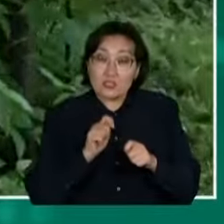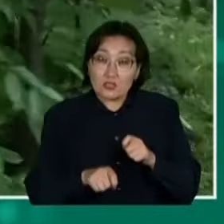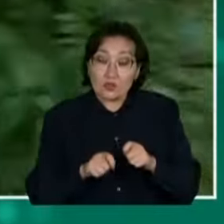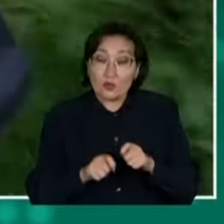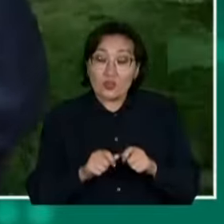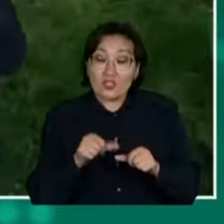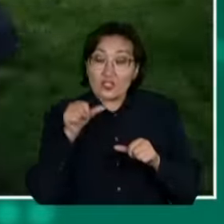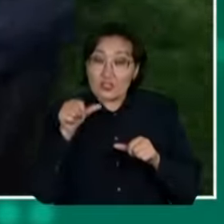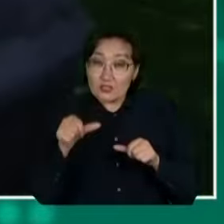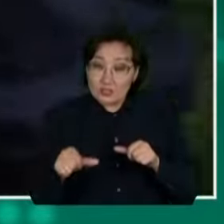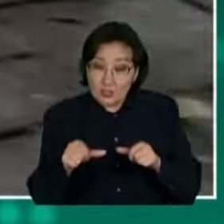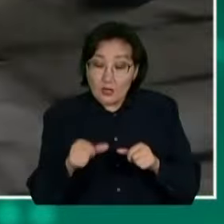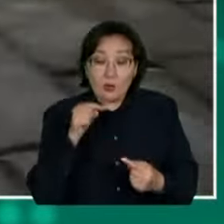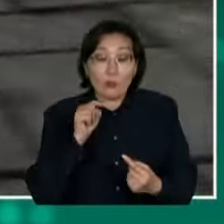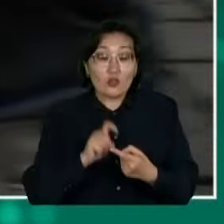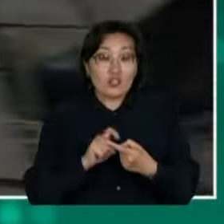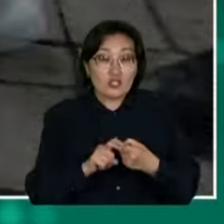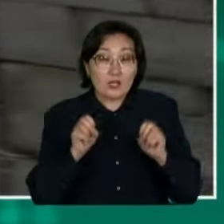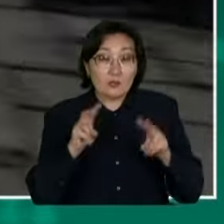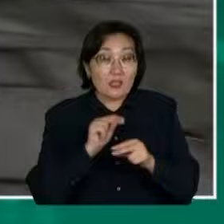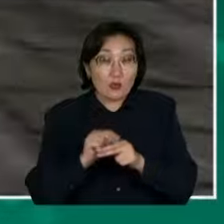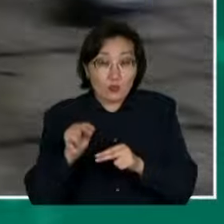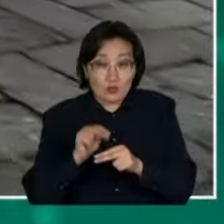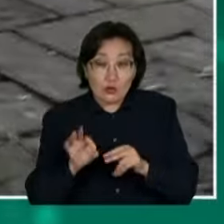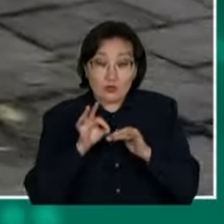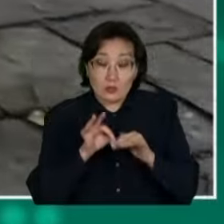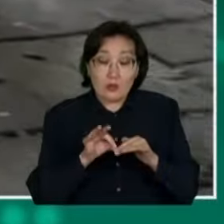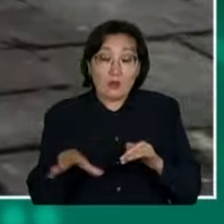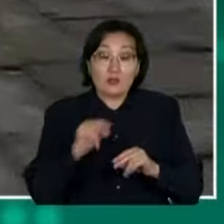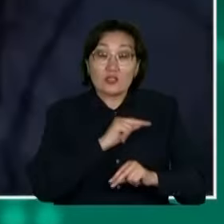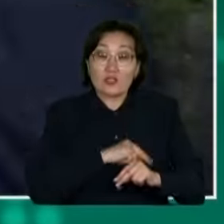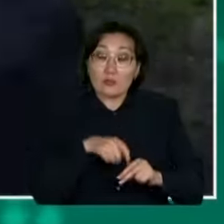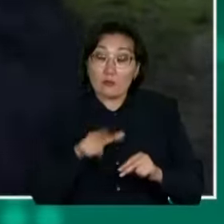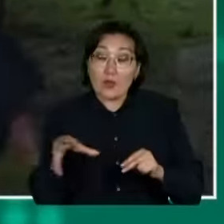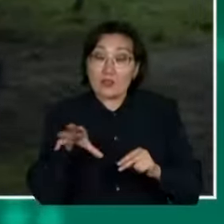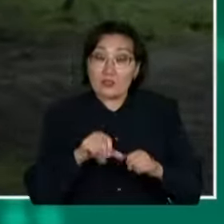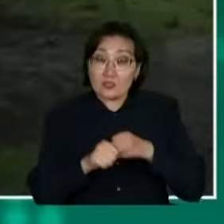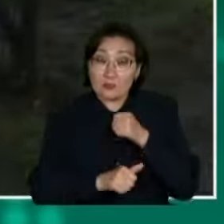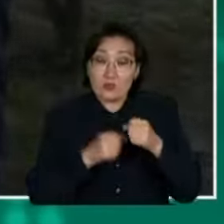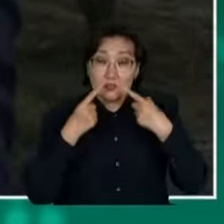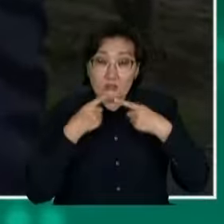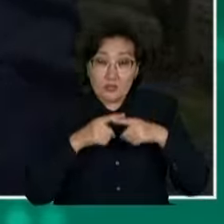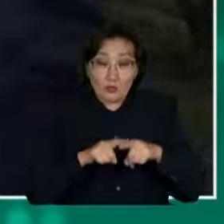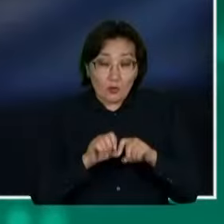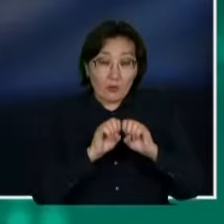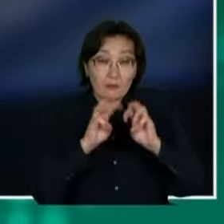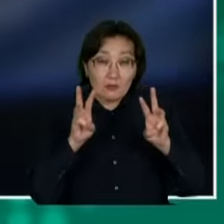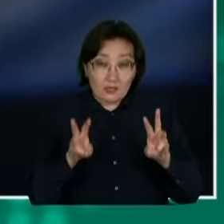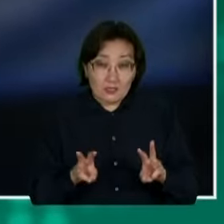әдістемелік курстардан оқыту жүргізілді. Барлық қызметкерлер материалдық техникалық құрылғылармен қамтамасыз